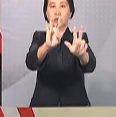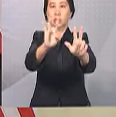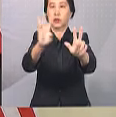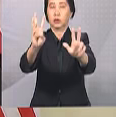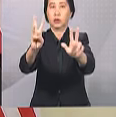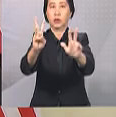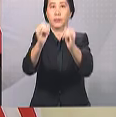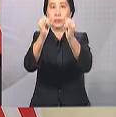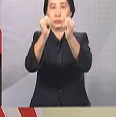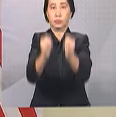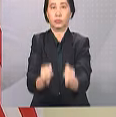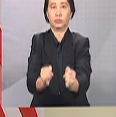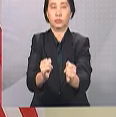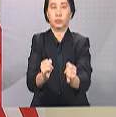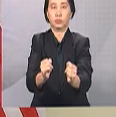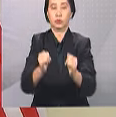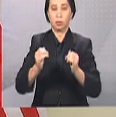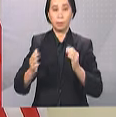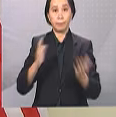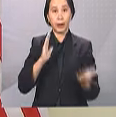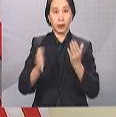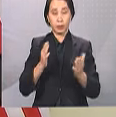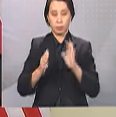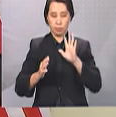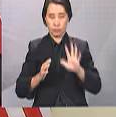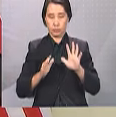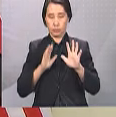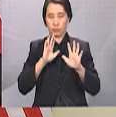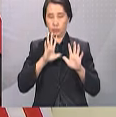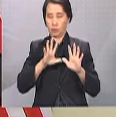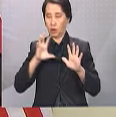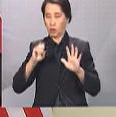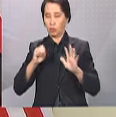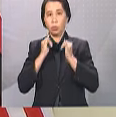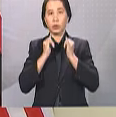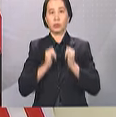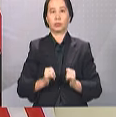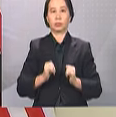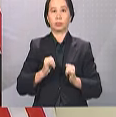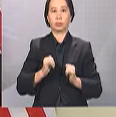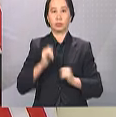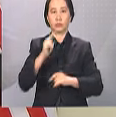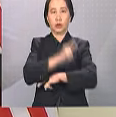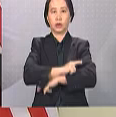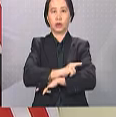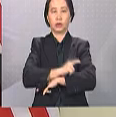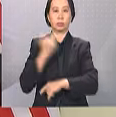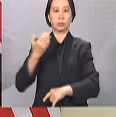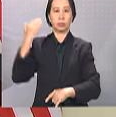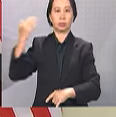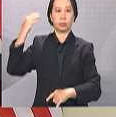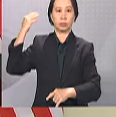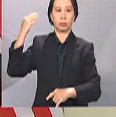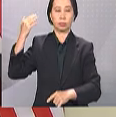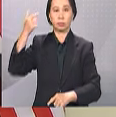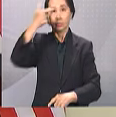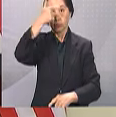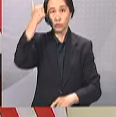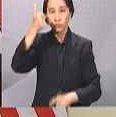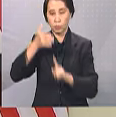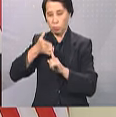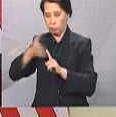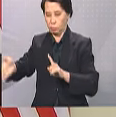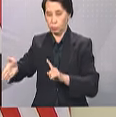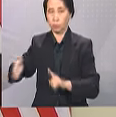386 individu berbanding dengan 550 individu pada hari-hari sebelumnya kerana engkar